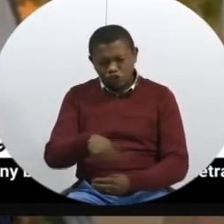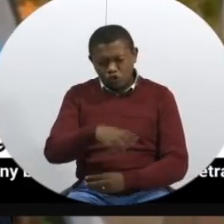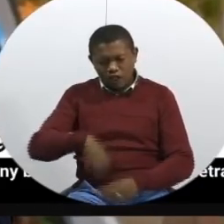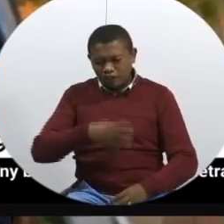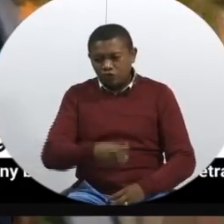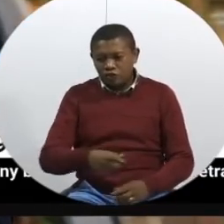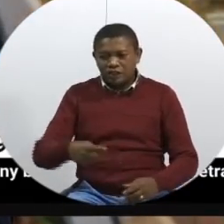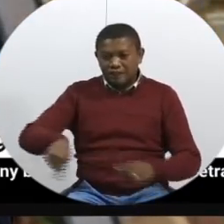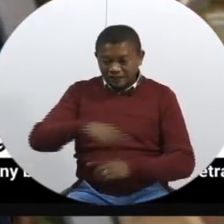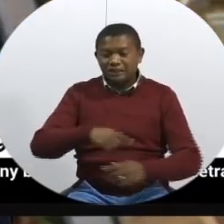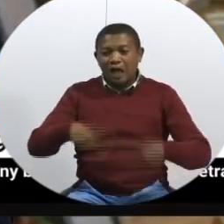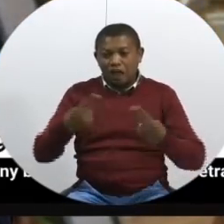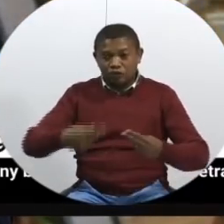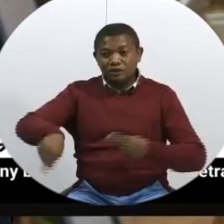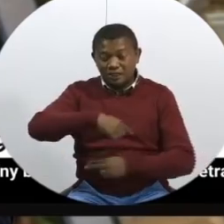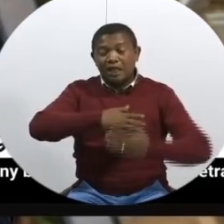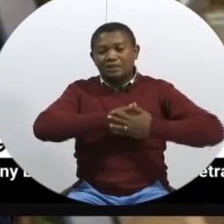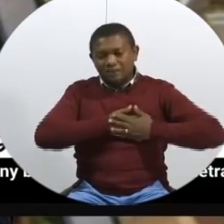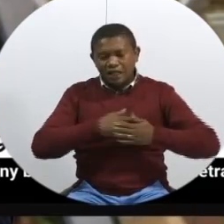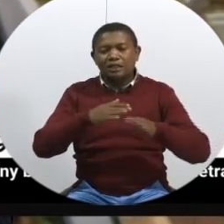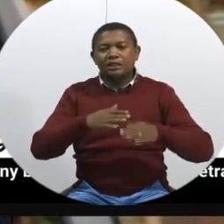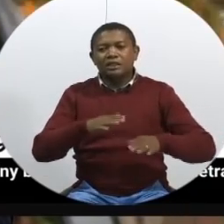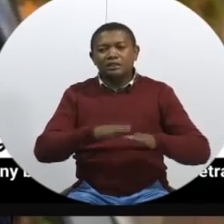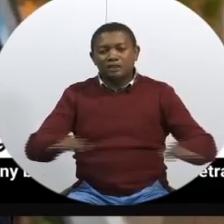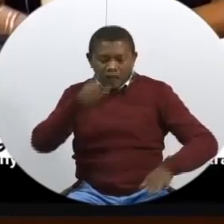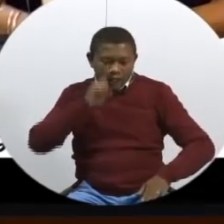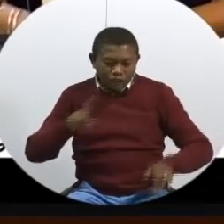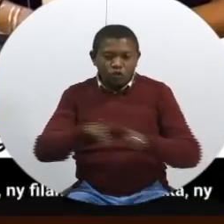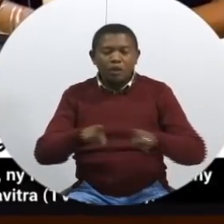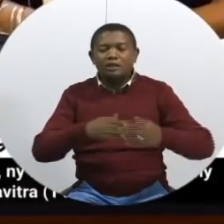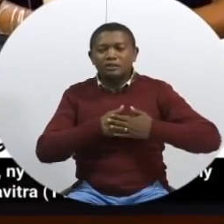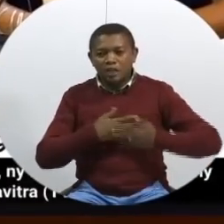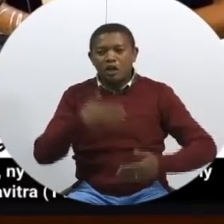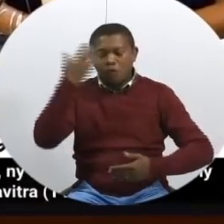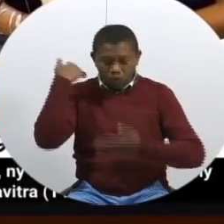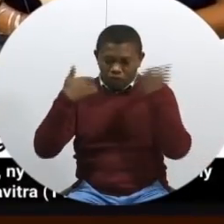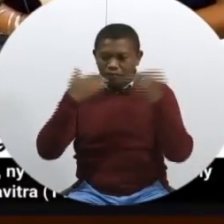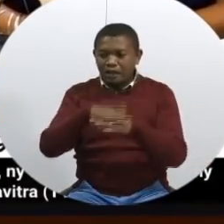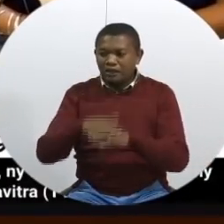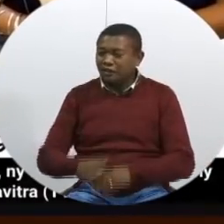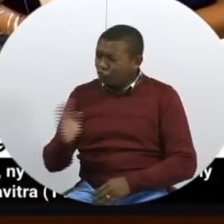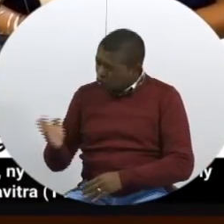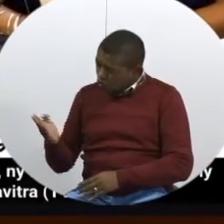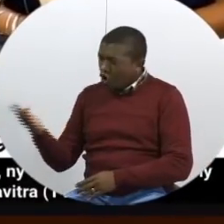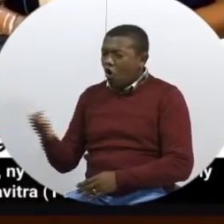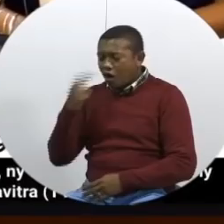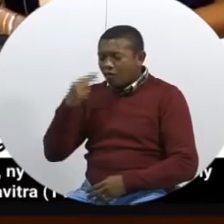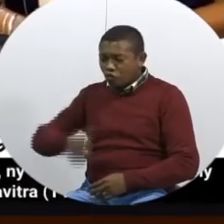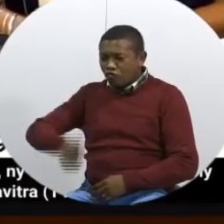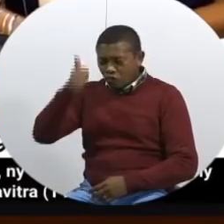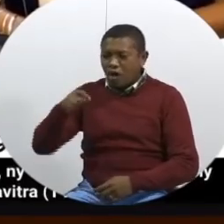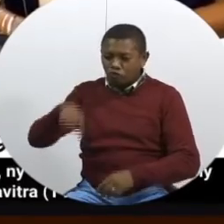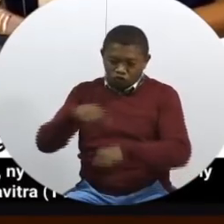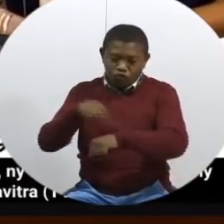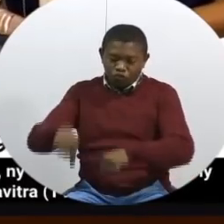fitiavana ny fitiavatanindrazana ary ny fitiavana ny vahoaka malagasy misaotra indrindra Andriamatofoloha tamin'n'ity fotoana ny